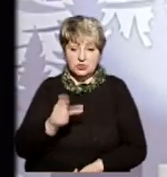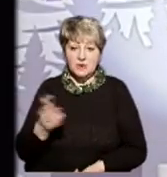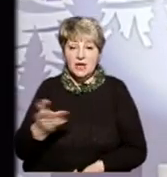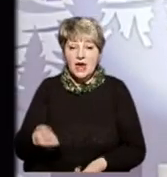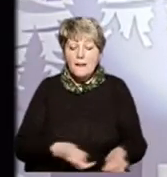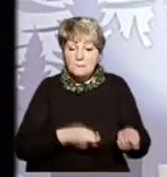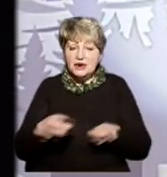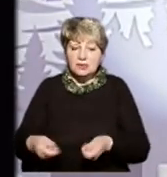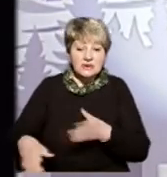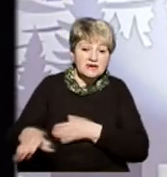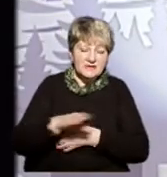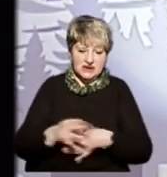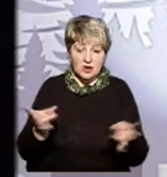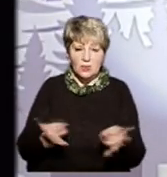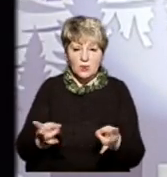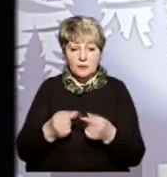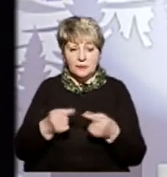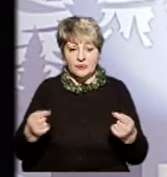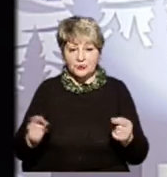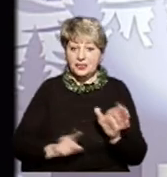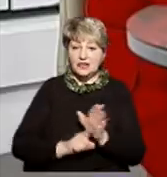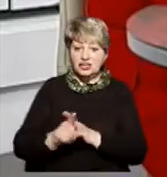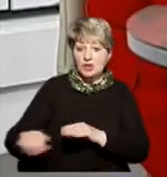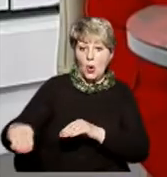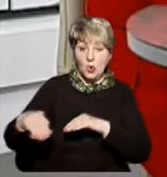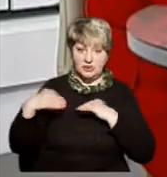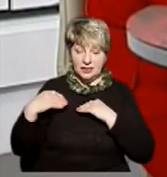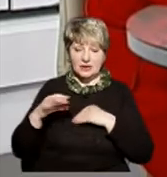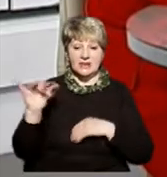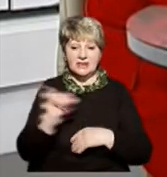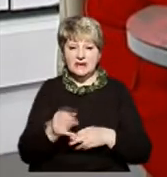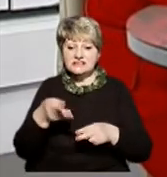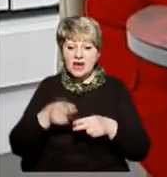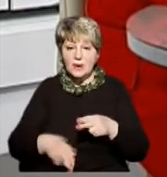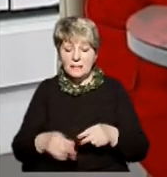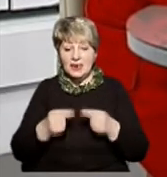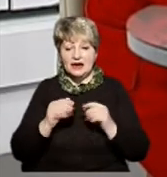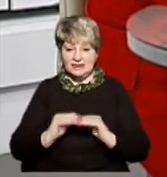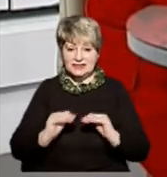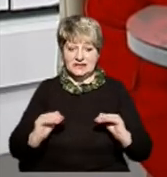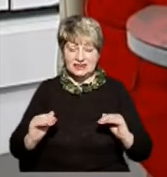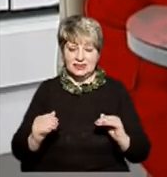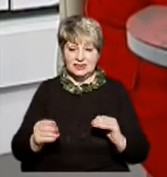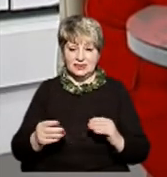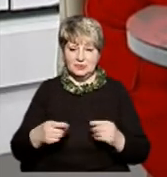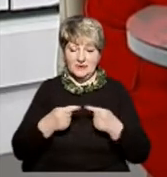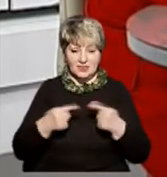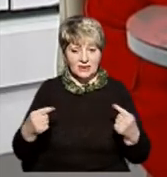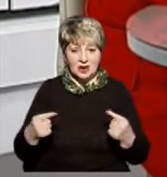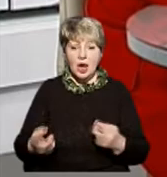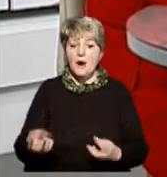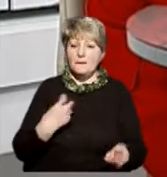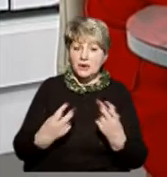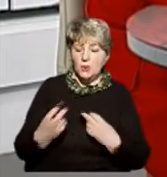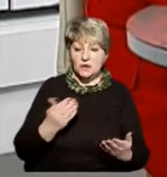приносили всі необхідні речі, починаючи від одіял і закінчуючи дитячими речами. Тобто вони приходили, запитували,